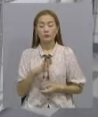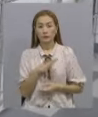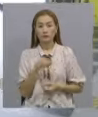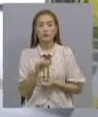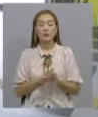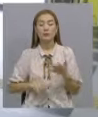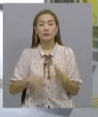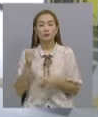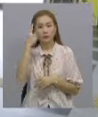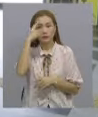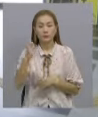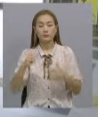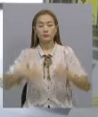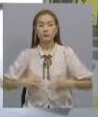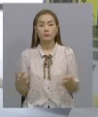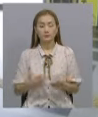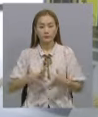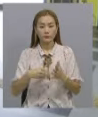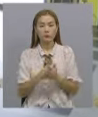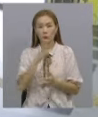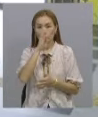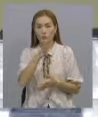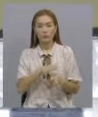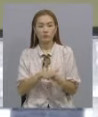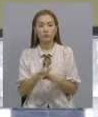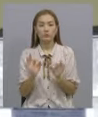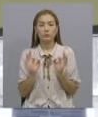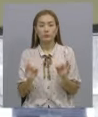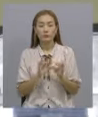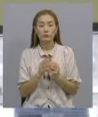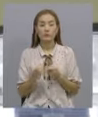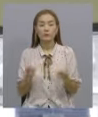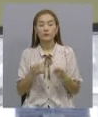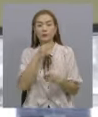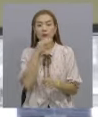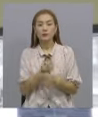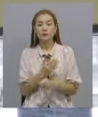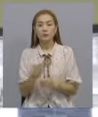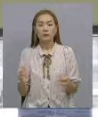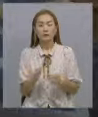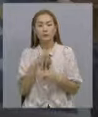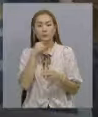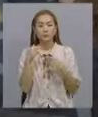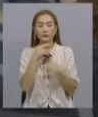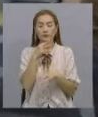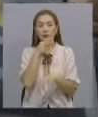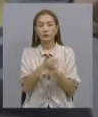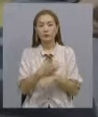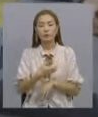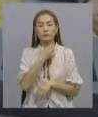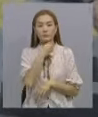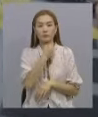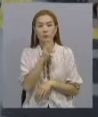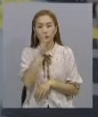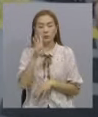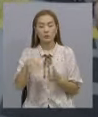и была поставлена задача решить проблемы. Но до сегодняшнего дня ничего не изменилось. Руководители ответственных учреждений не могут ответить, почему проблема